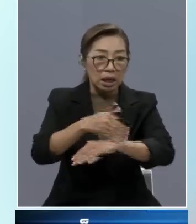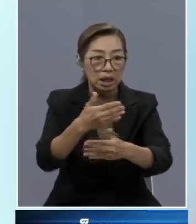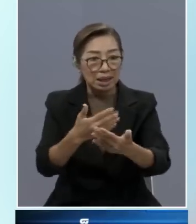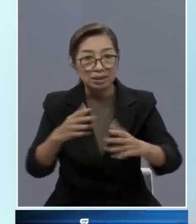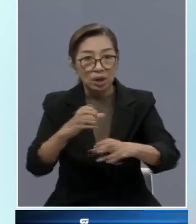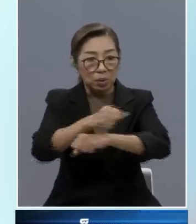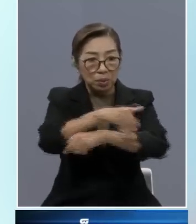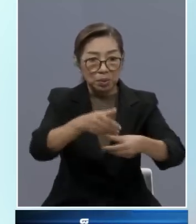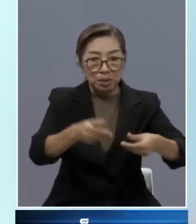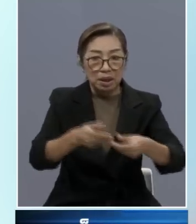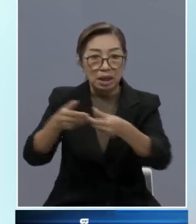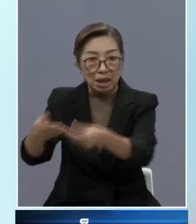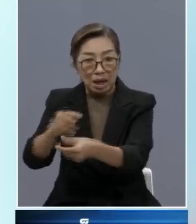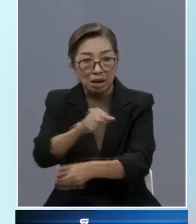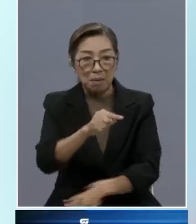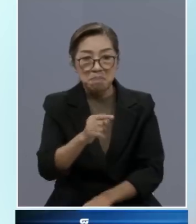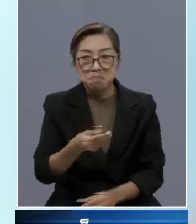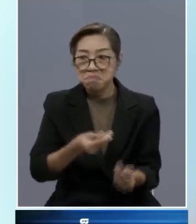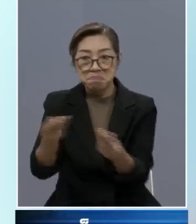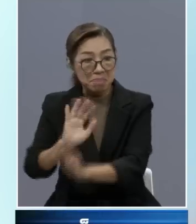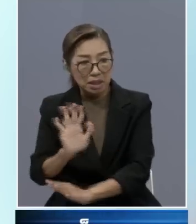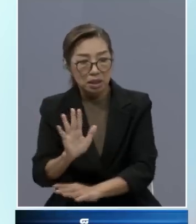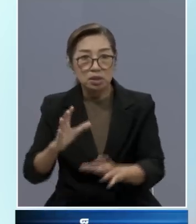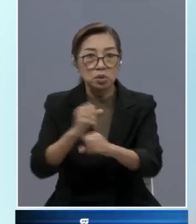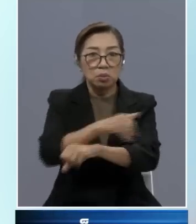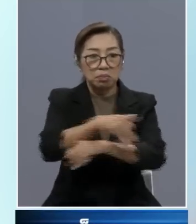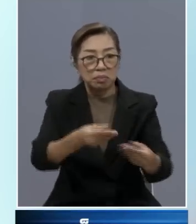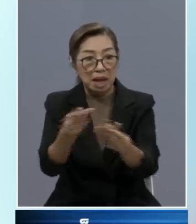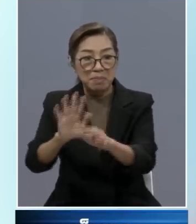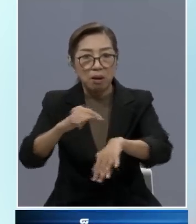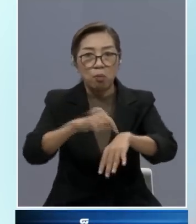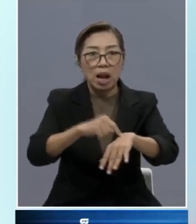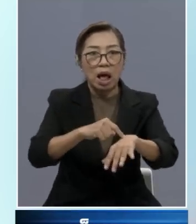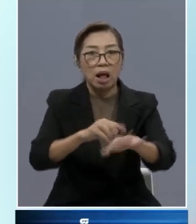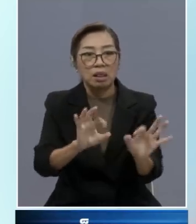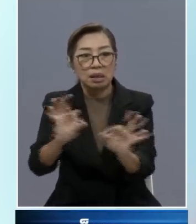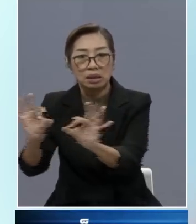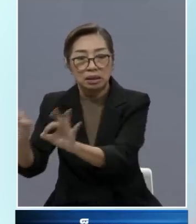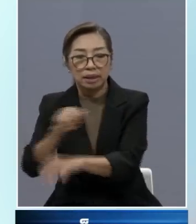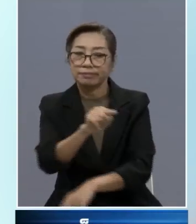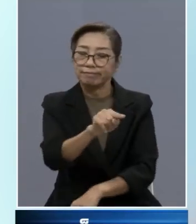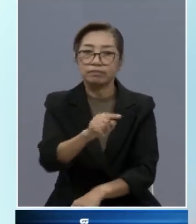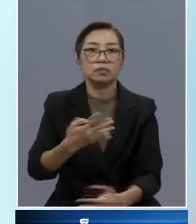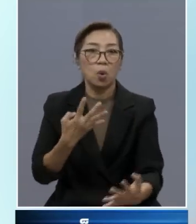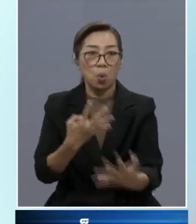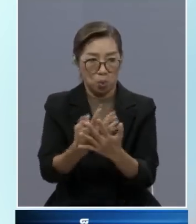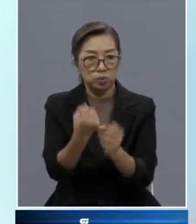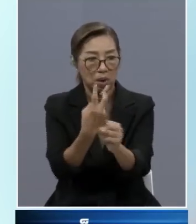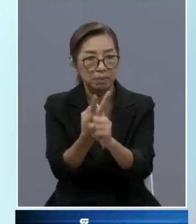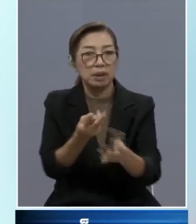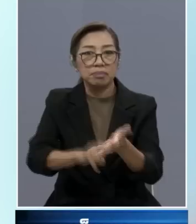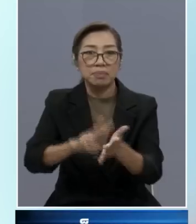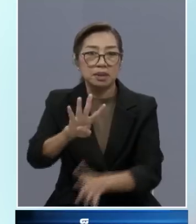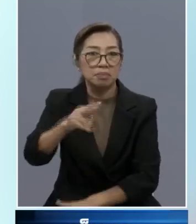กรณีที่ไม่ยื่นนะฮะจงใจไม่ยื่นภายในระยะเวลาที่กำหนดเนี่ยนะครับต้องระวังโทษจำคุกไม่เกิน2ปีปรับไม่